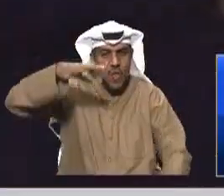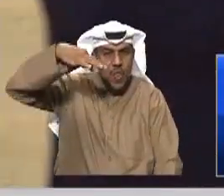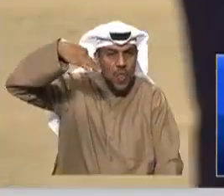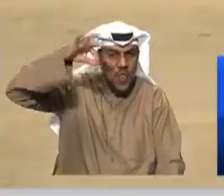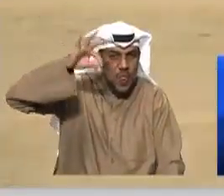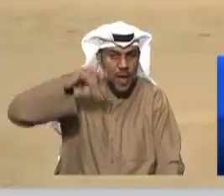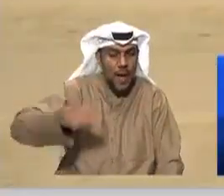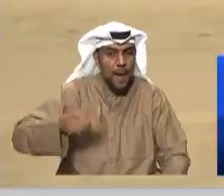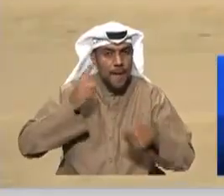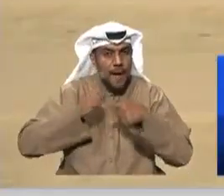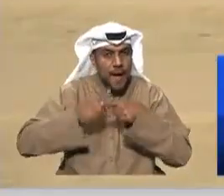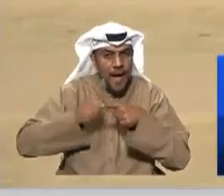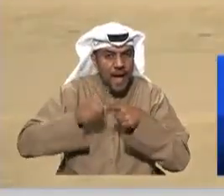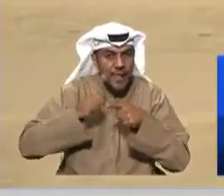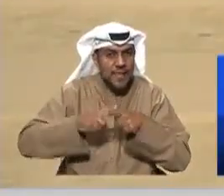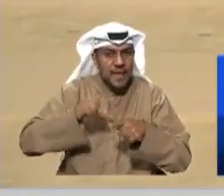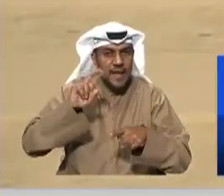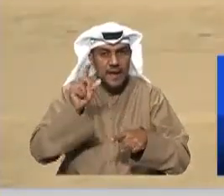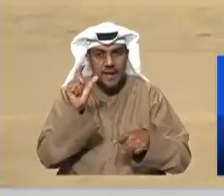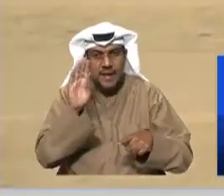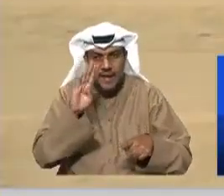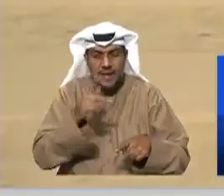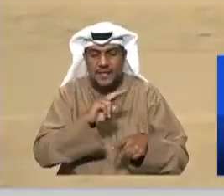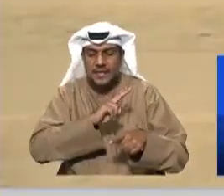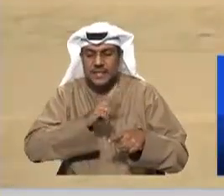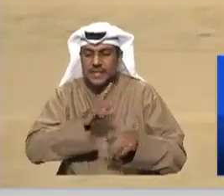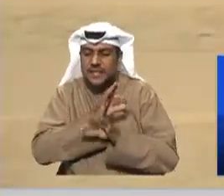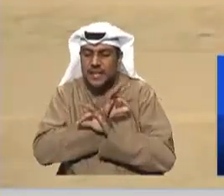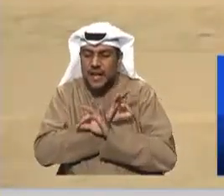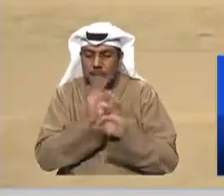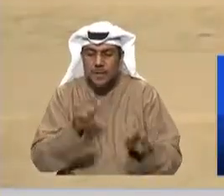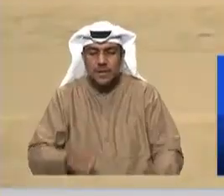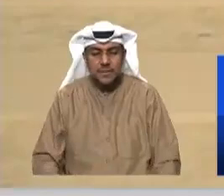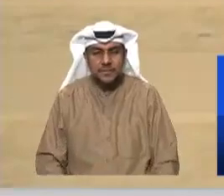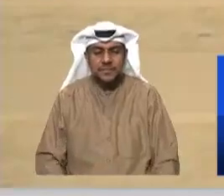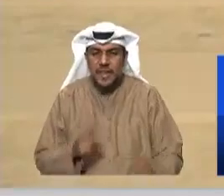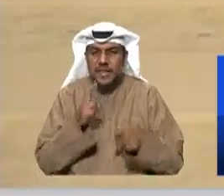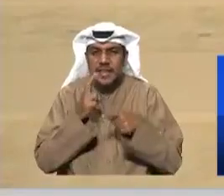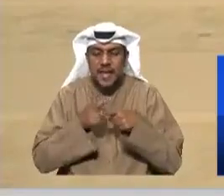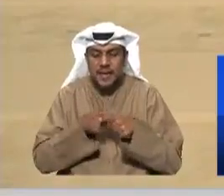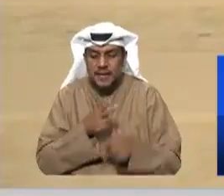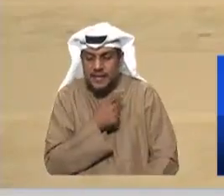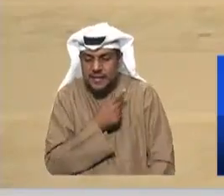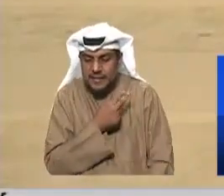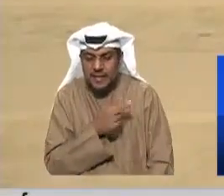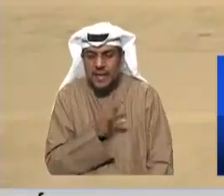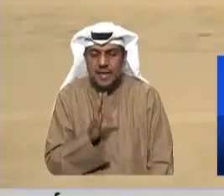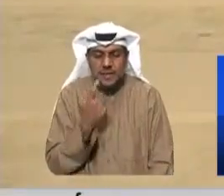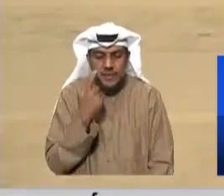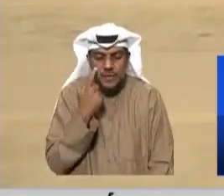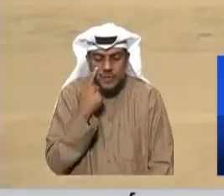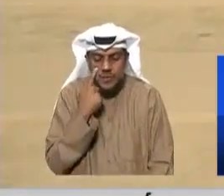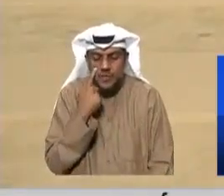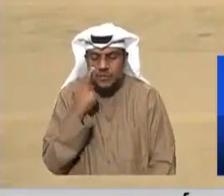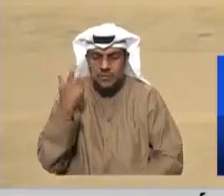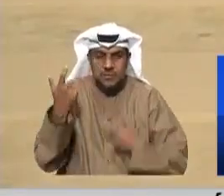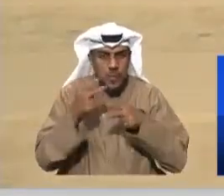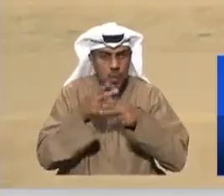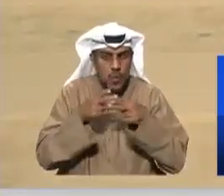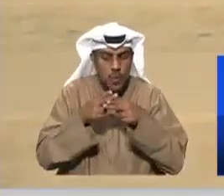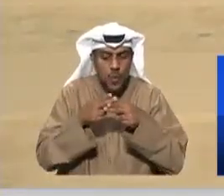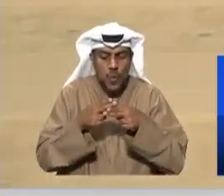والحديد والزنك والمعادن الأخرى في المنطقة. وإحنا في دولة